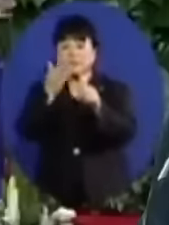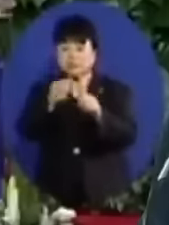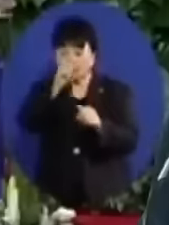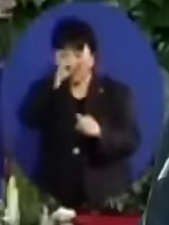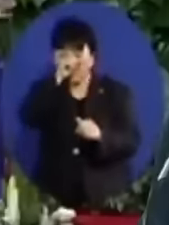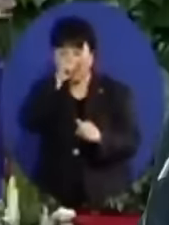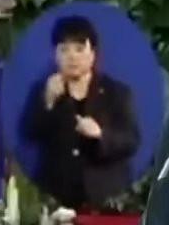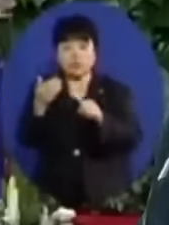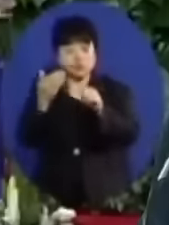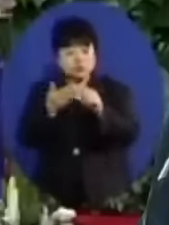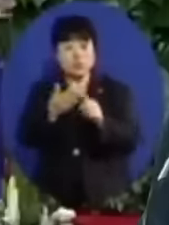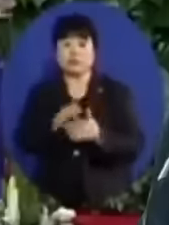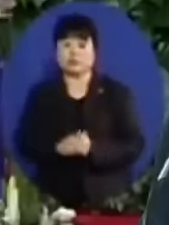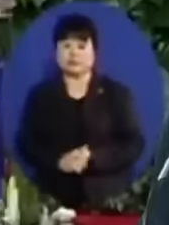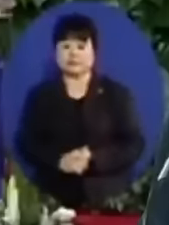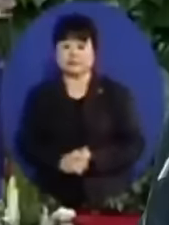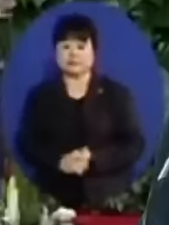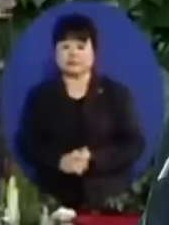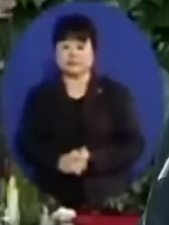것으로 주시지 않겠느냐.